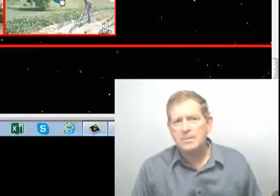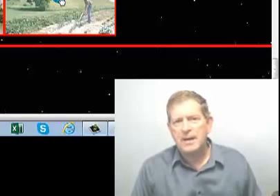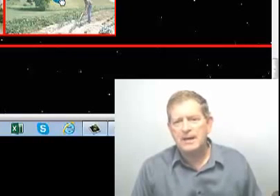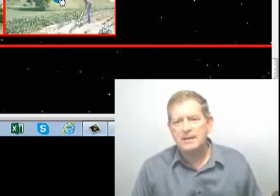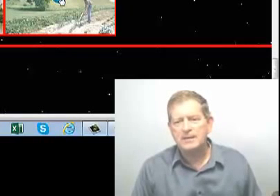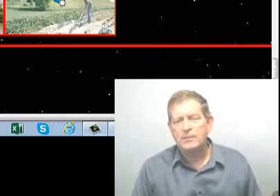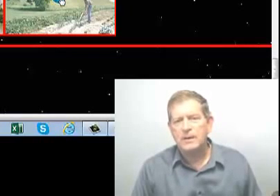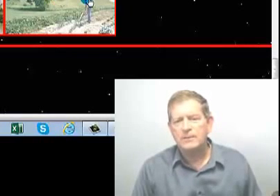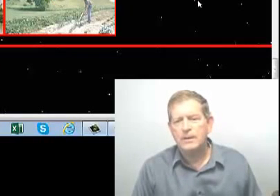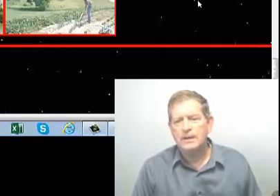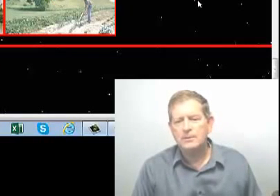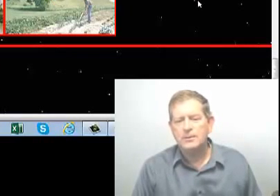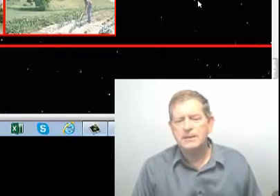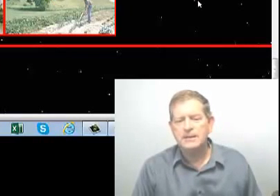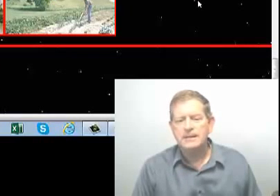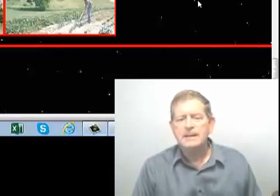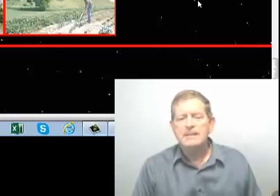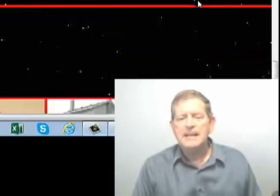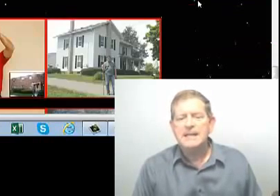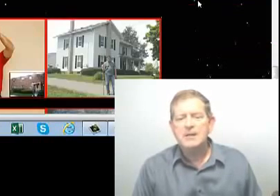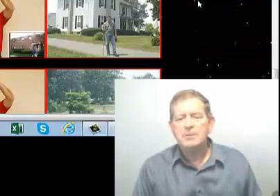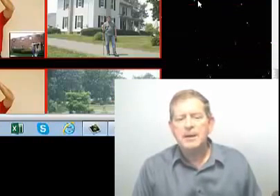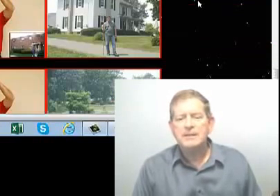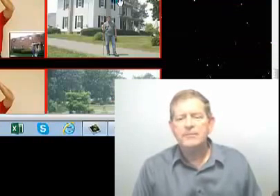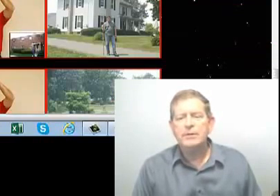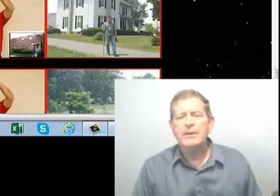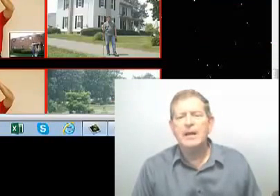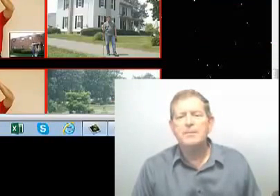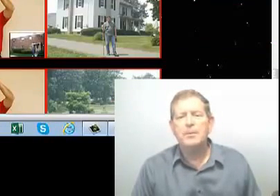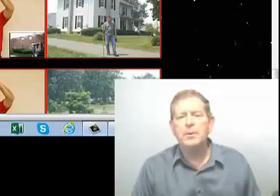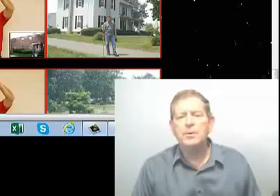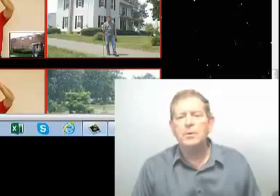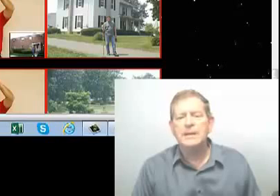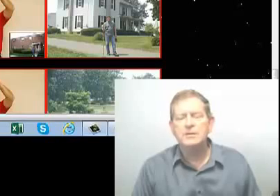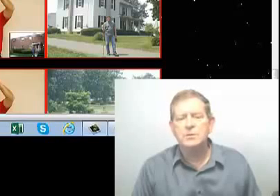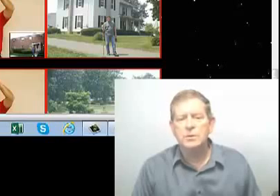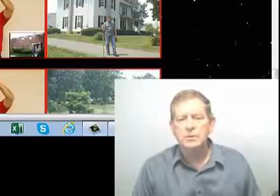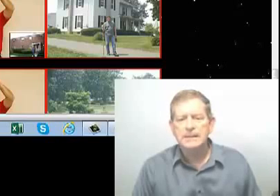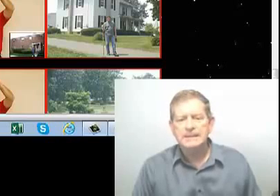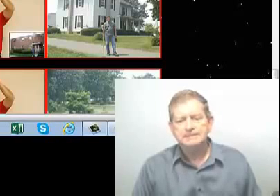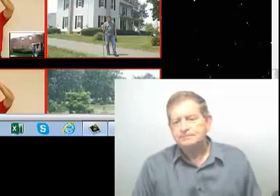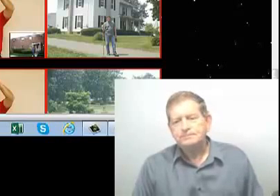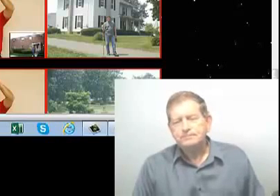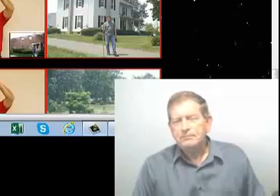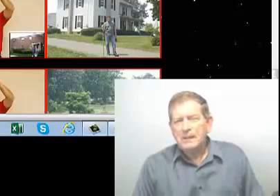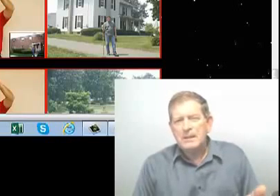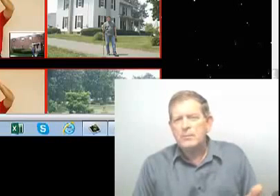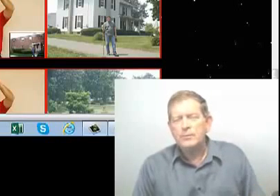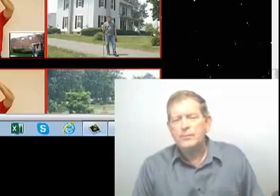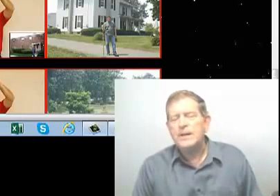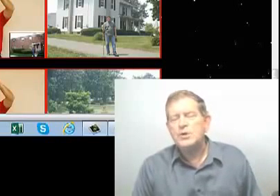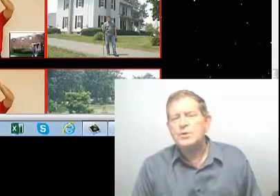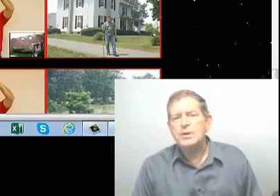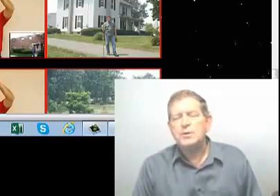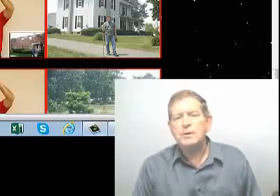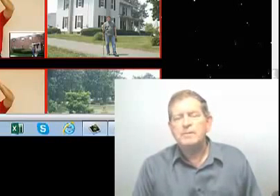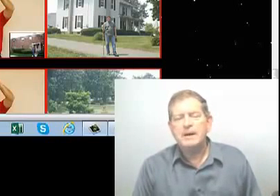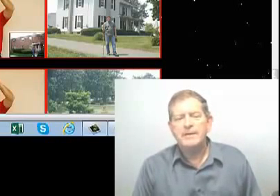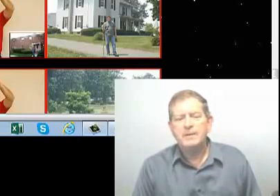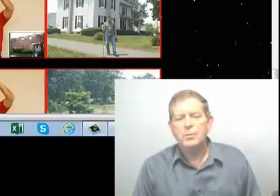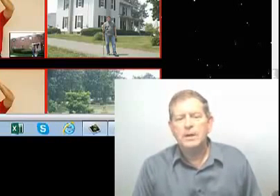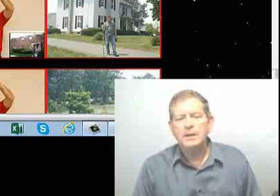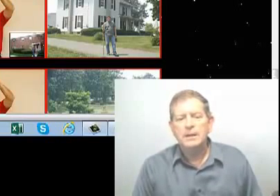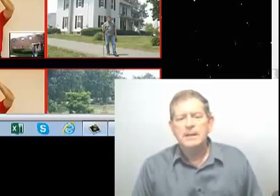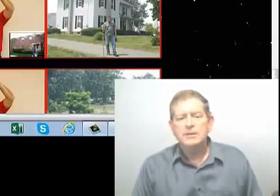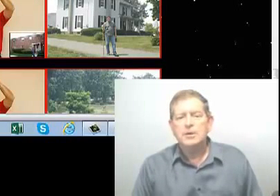la campagne. Voilà, voilà. OK. La dernière partie, vous devez répondre aux questions, mais vous venez juste de le